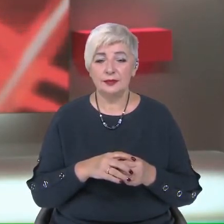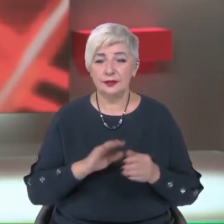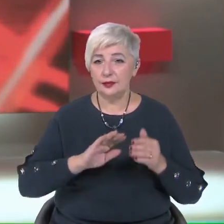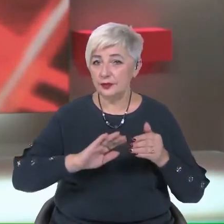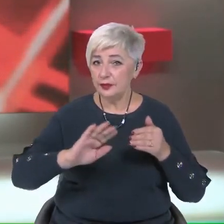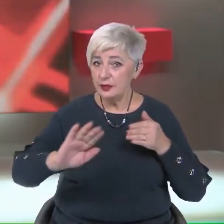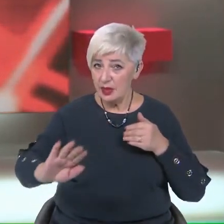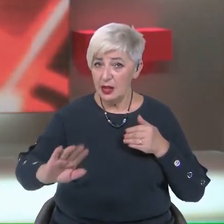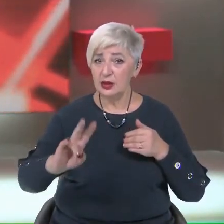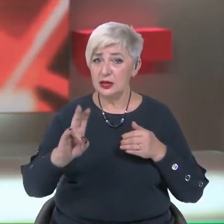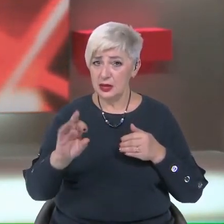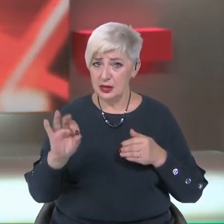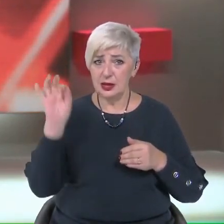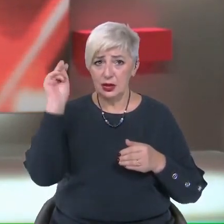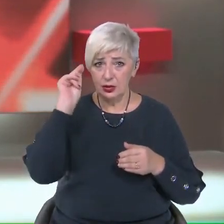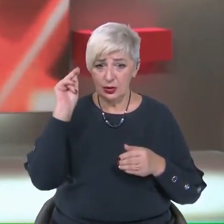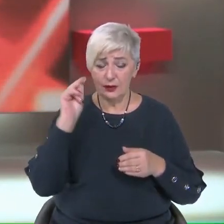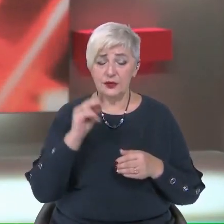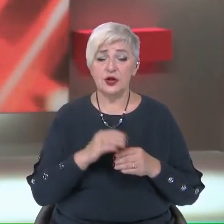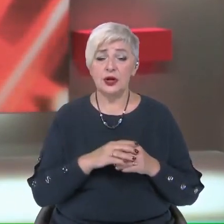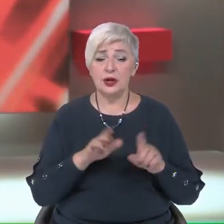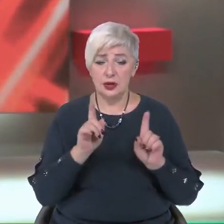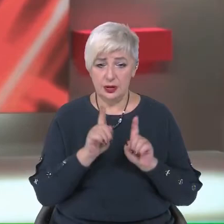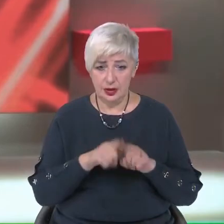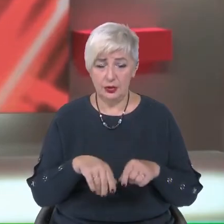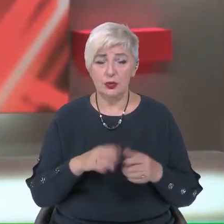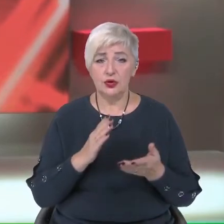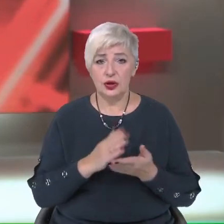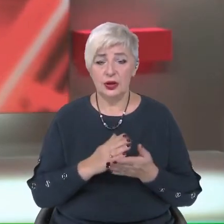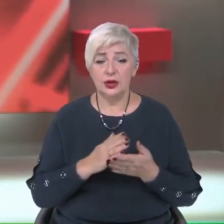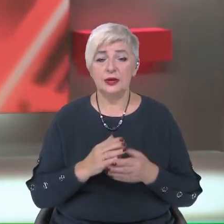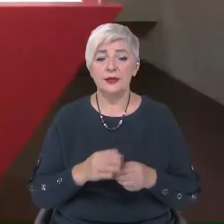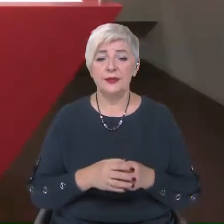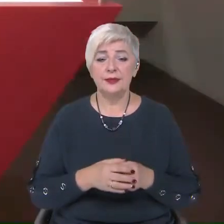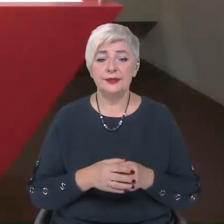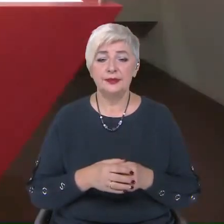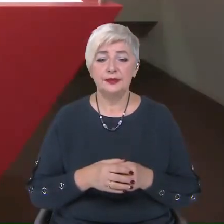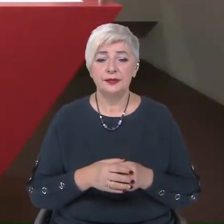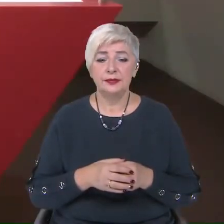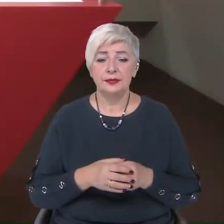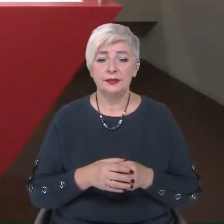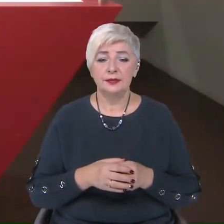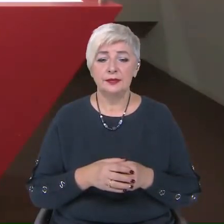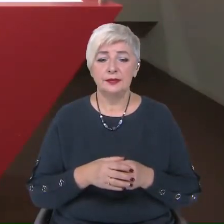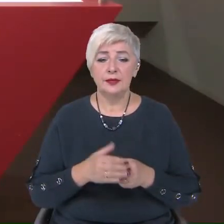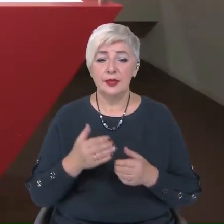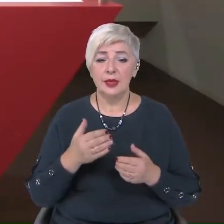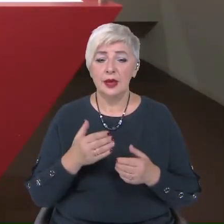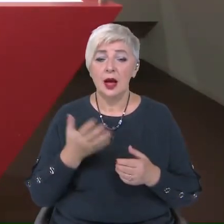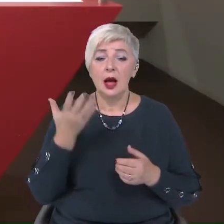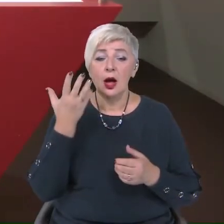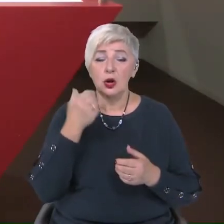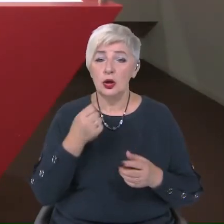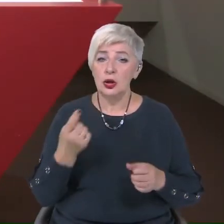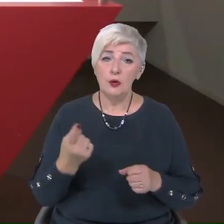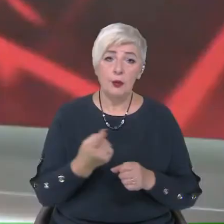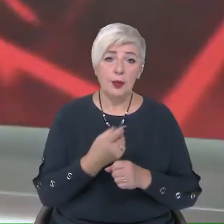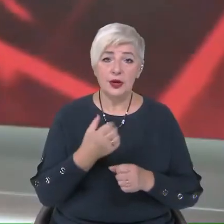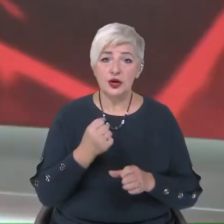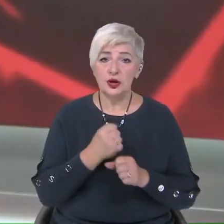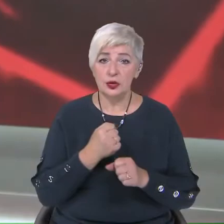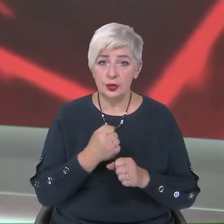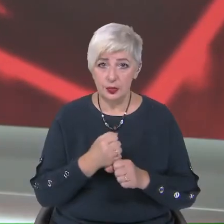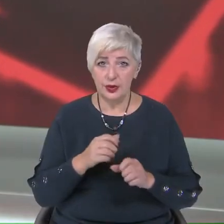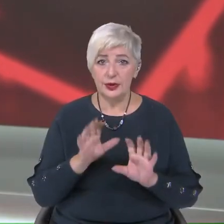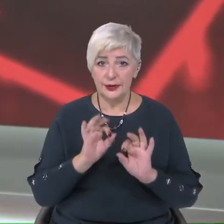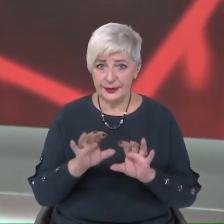за можливості, да, це дистанційне навчання також воно актуальне. І останнє питання, коли ми вперше робили матеріал про те,